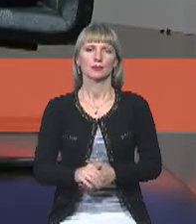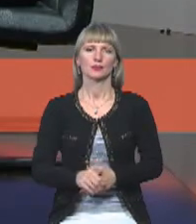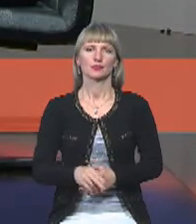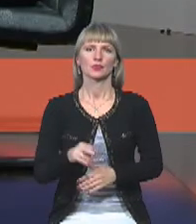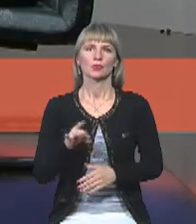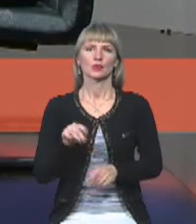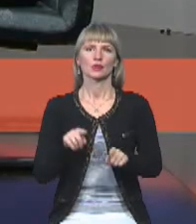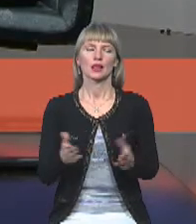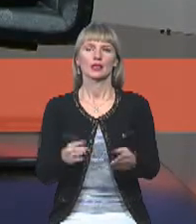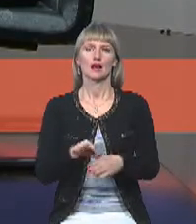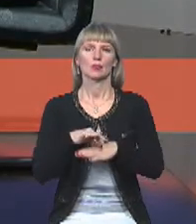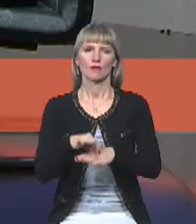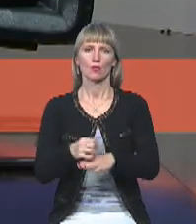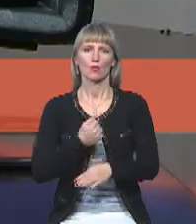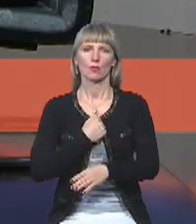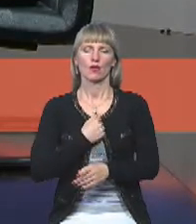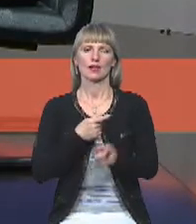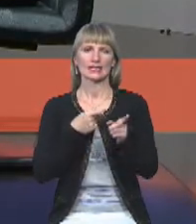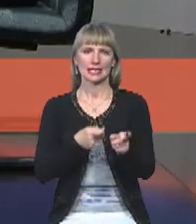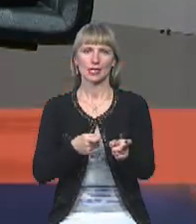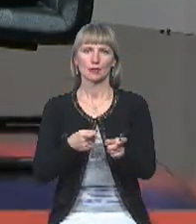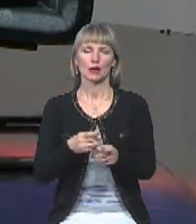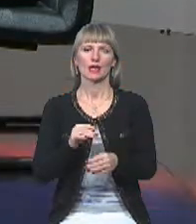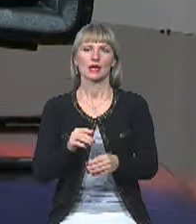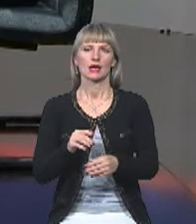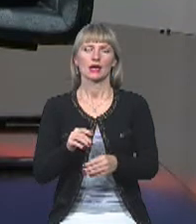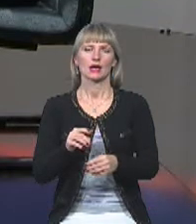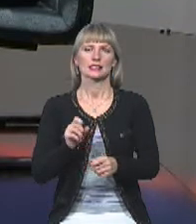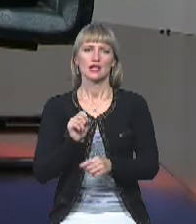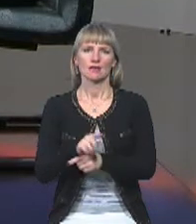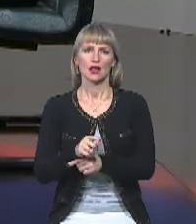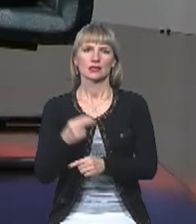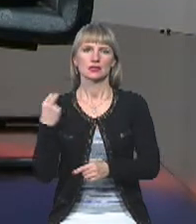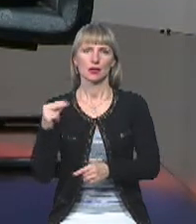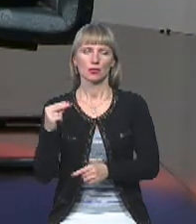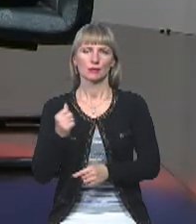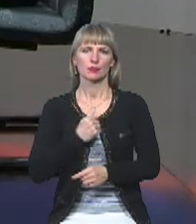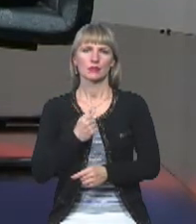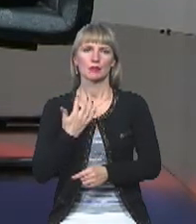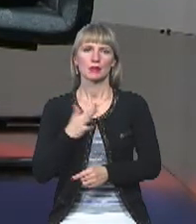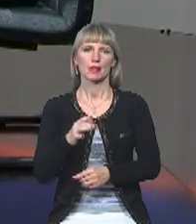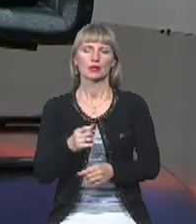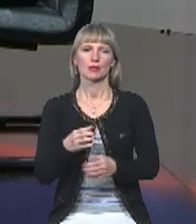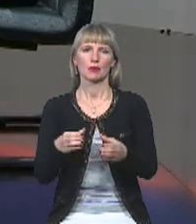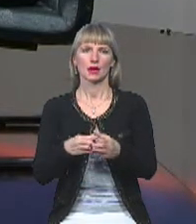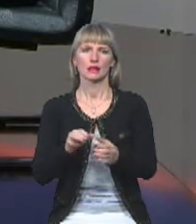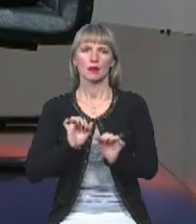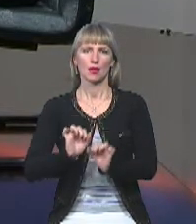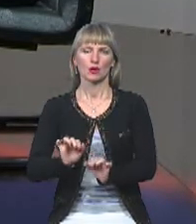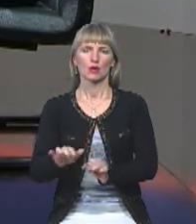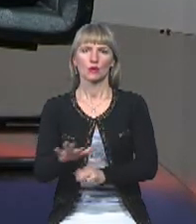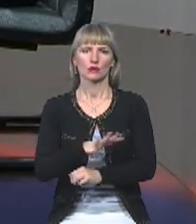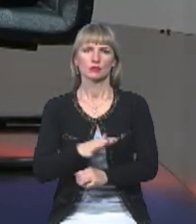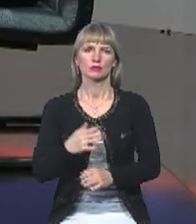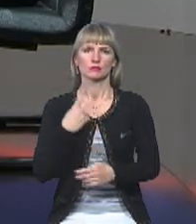Про те, як проходили бойові стрільби та тактичні завдання запорізьких бійців 110-ї бригади тероборони, пропоную подивитися сюжет наших